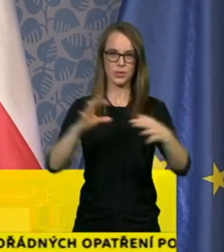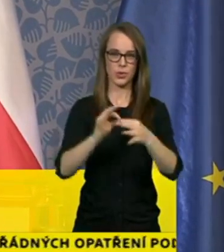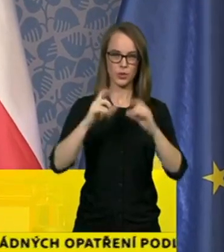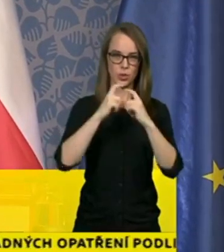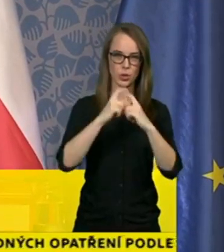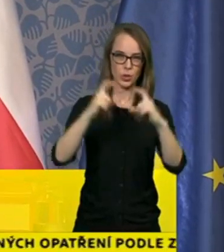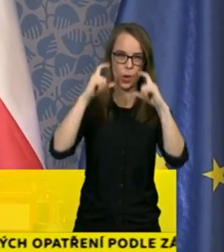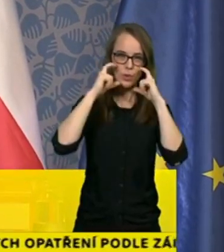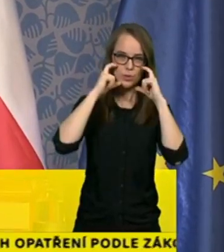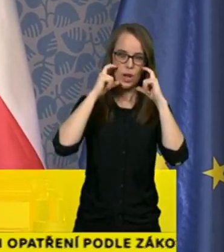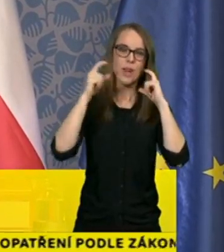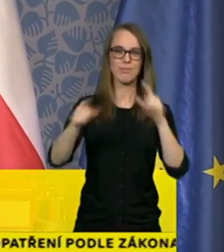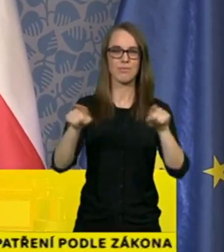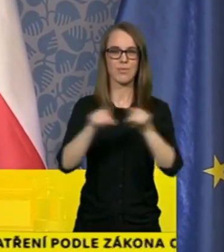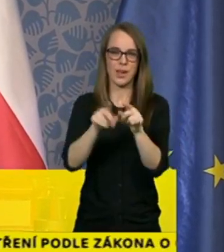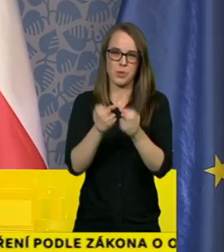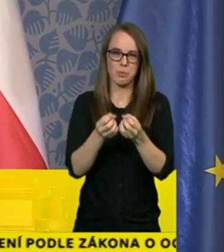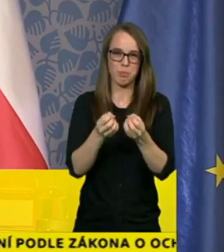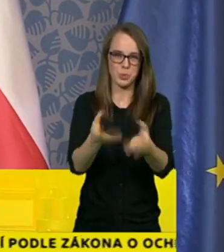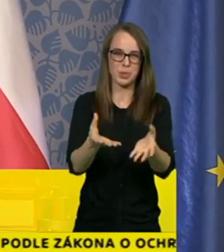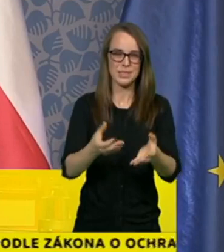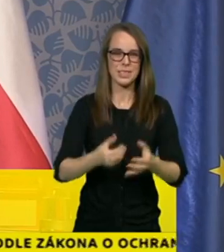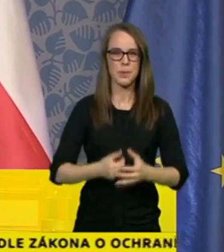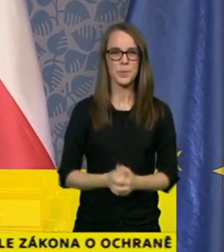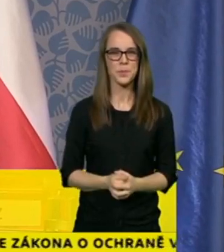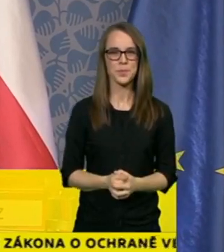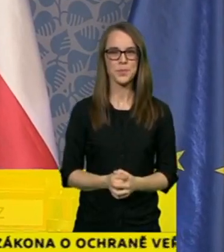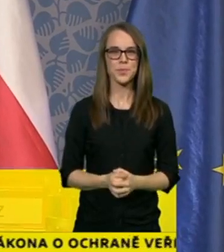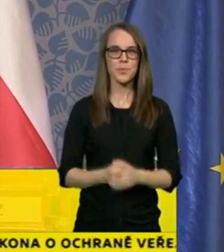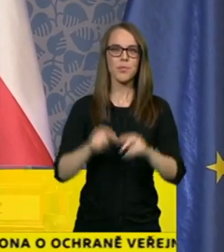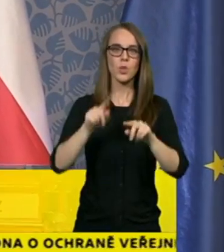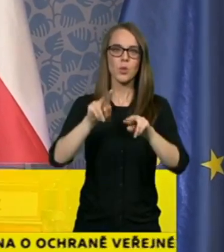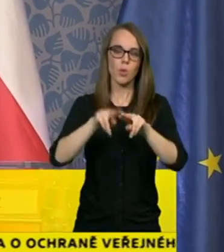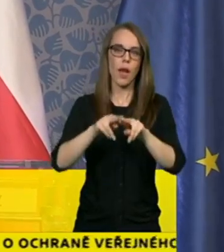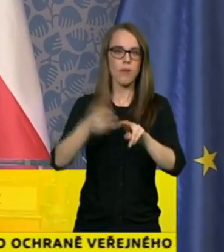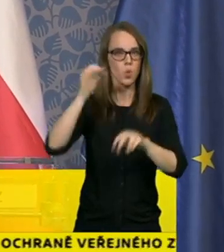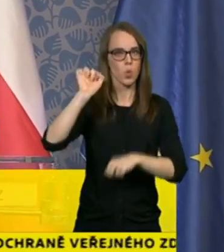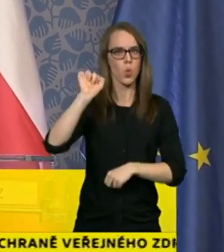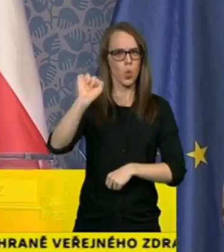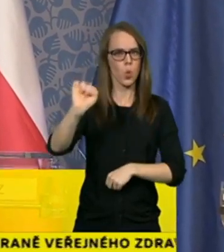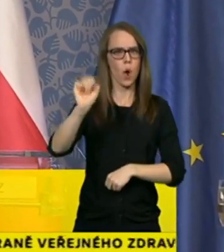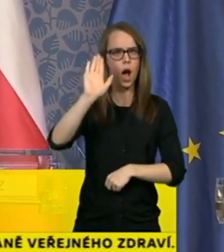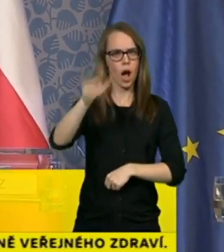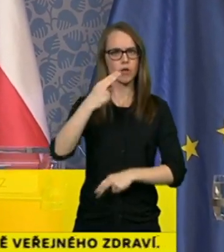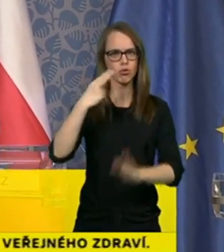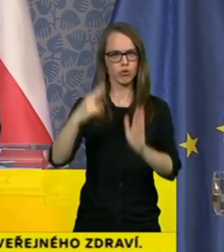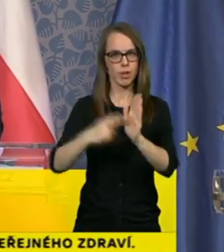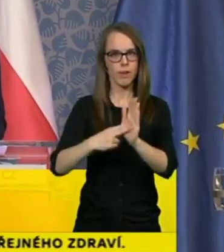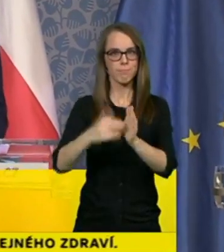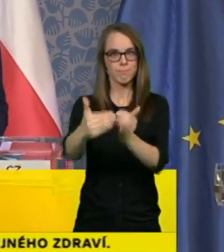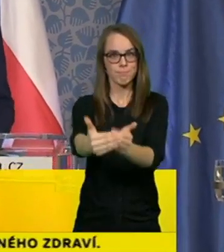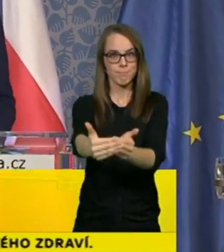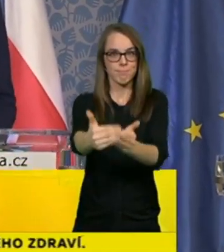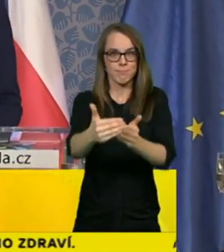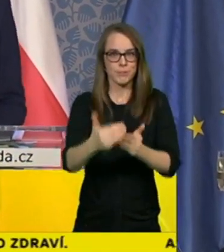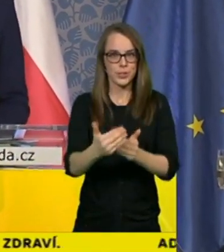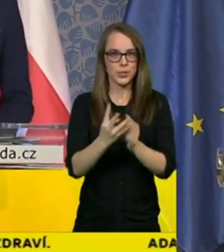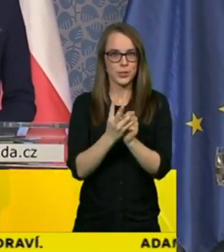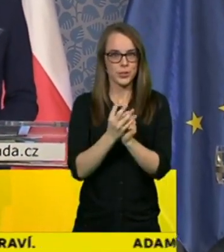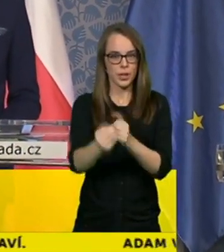uspíšili to rozvolnění od těch zhruba 14 dní. myslím si, že je to nějaký kompromis i na